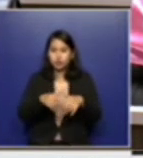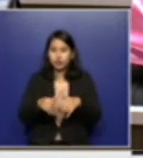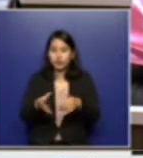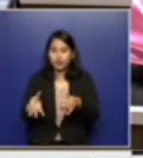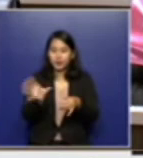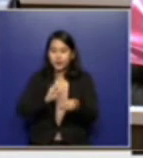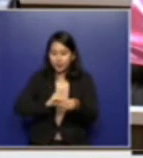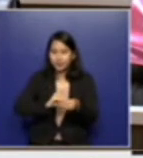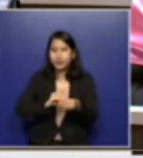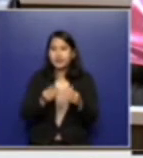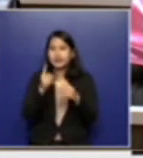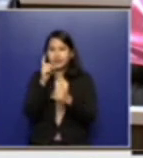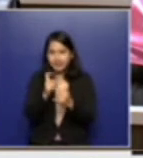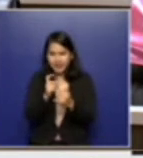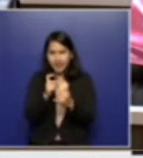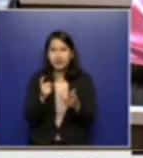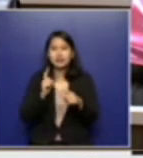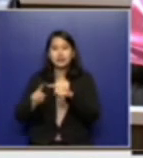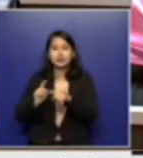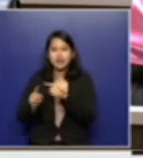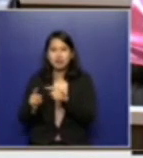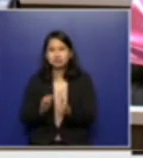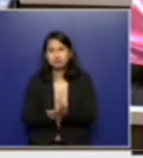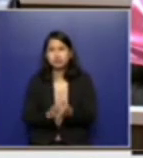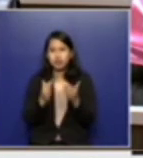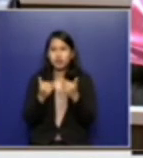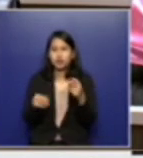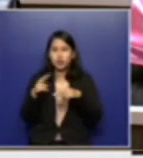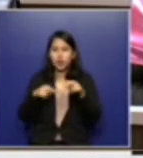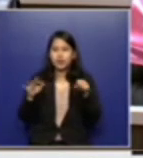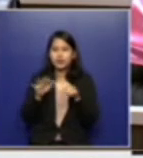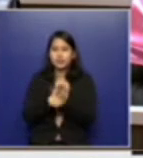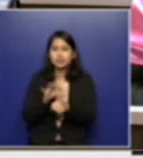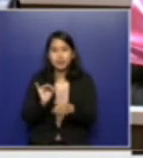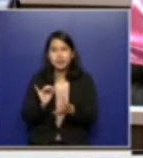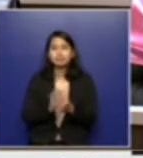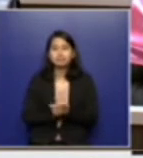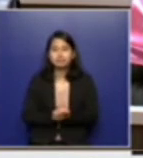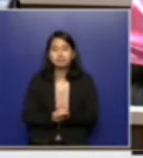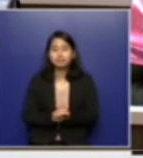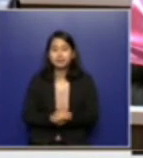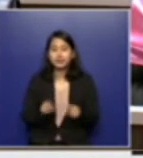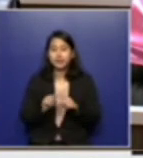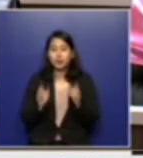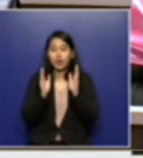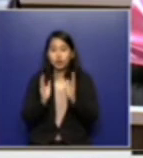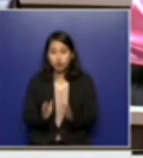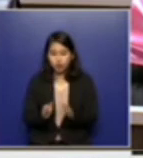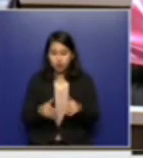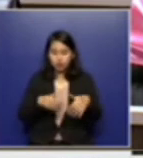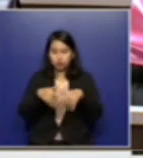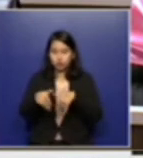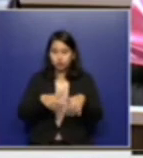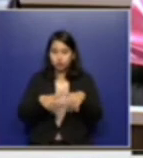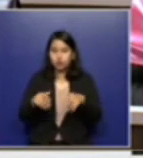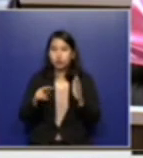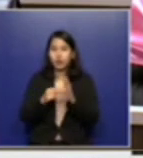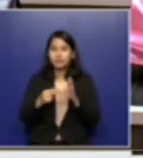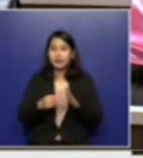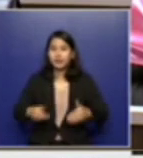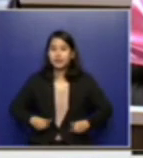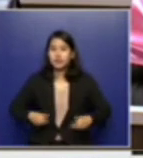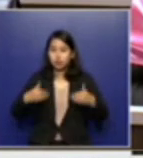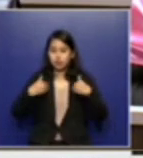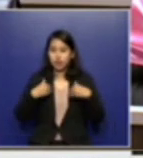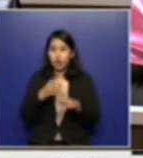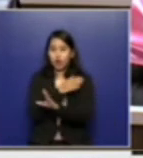ชีวิตยังคุมอาจจะไม่เท่ากับเมืองไทยขณะนี้นะครับแต่เขาบอกว่าคนจะต้องใช้ชีวิตให้ใกล้เคียงกับยุคก่อน